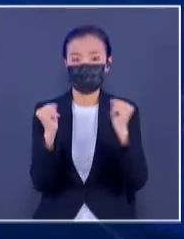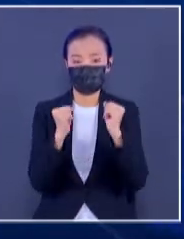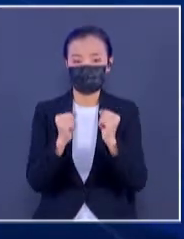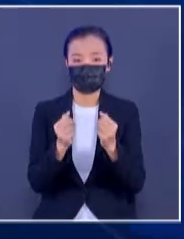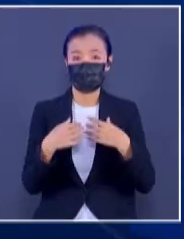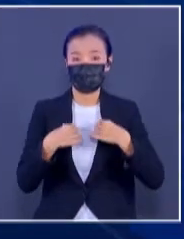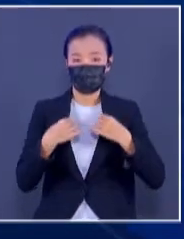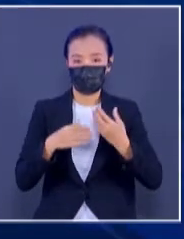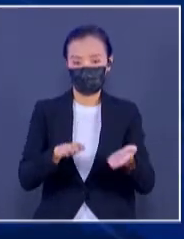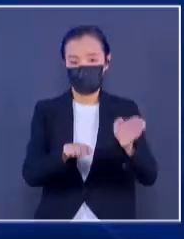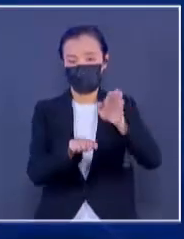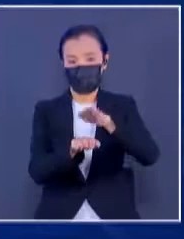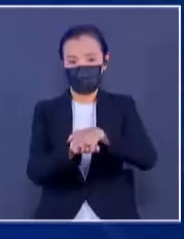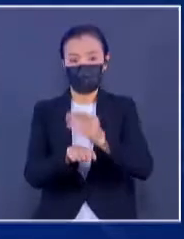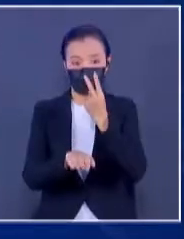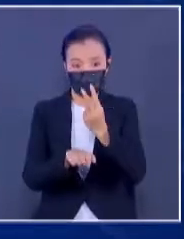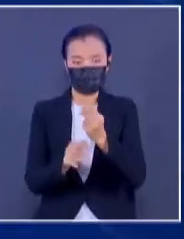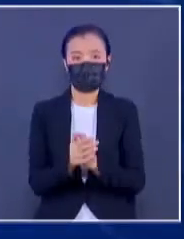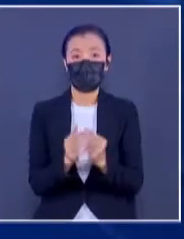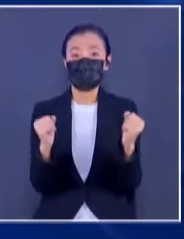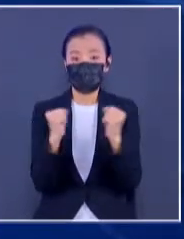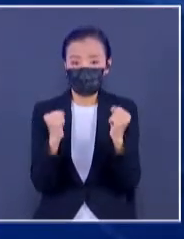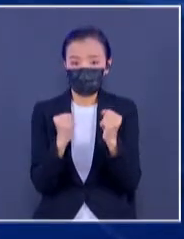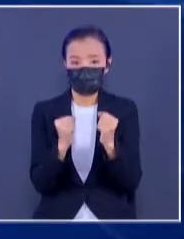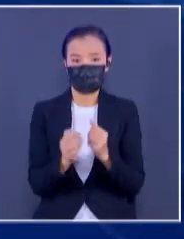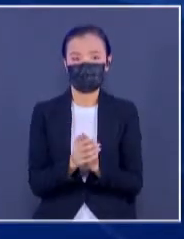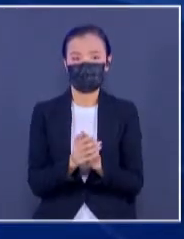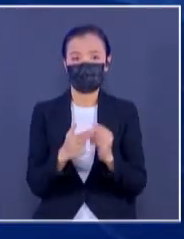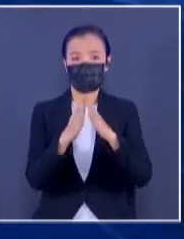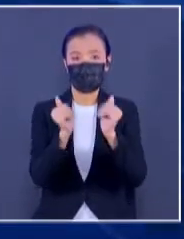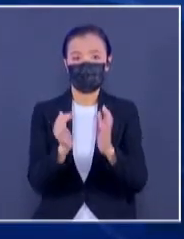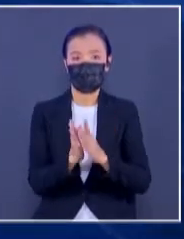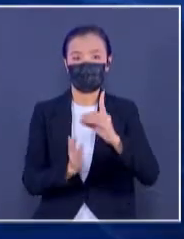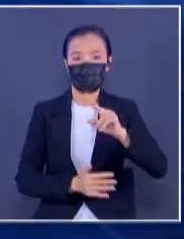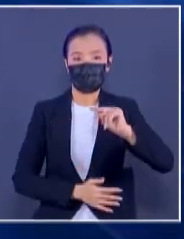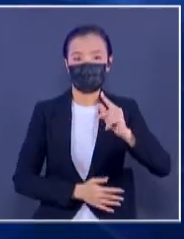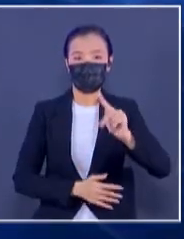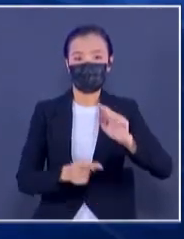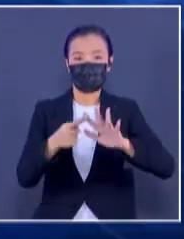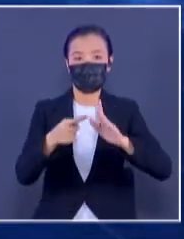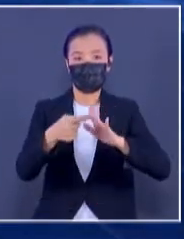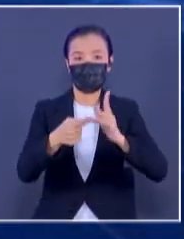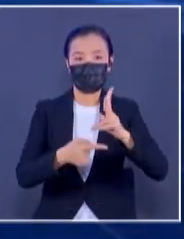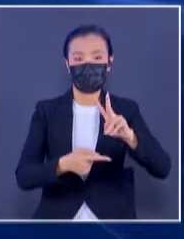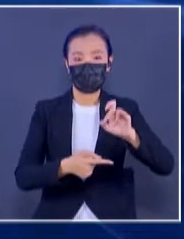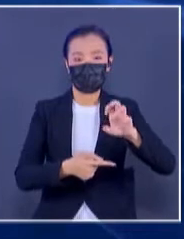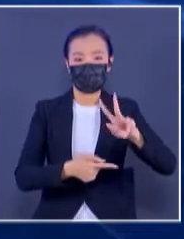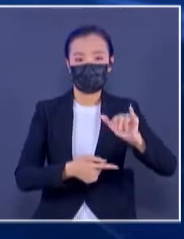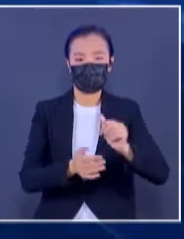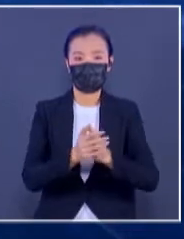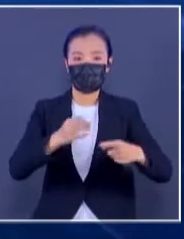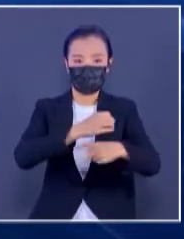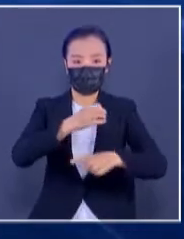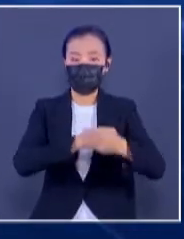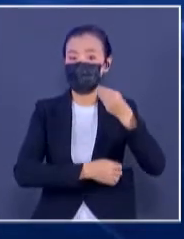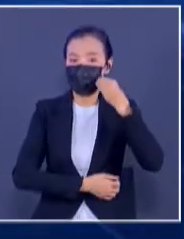ายนึงเขาโพสต์ข้อความบอกพบแล้วครับโรงเย็นวัดบ้านดงตะเคียนพัดมากับน้ำป่าอยู่ทุ่งนาป่าข้าวบ้าน